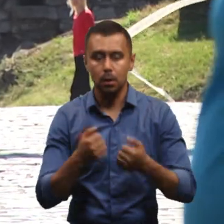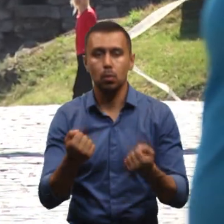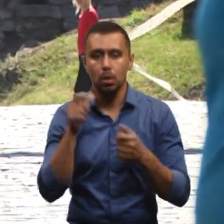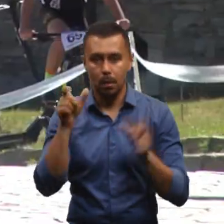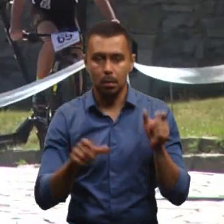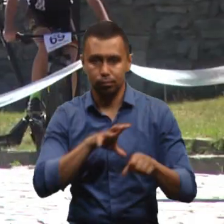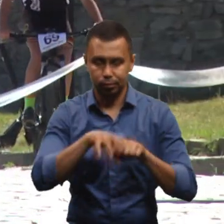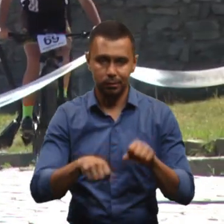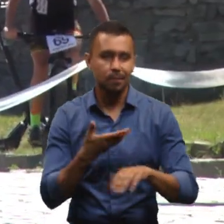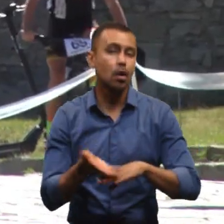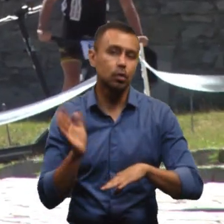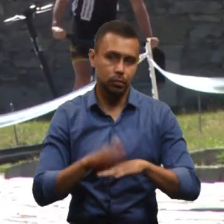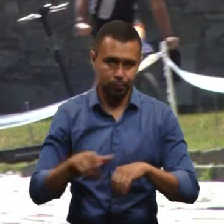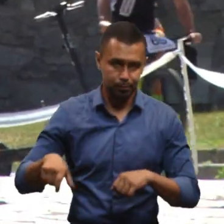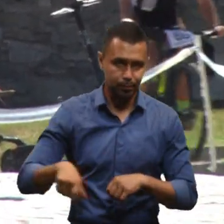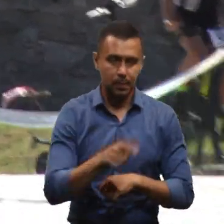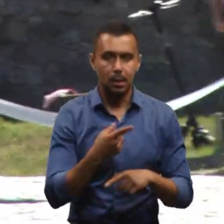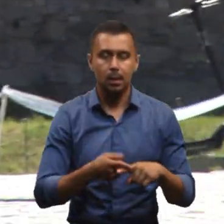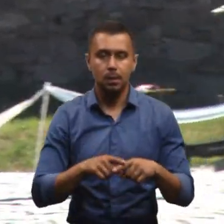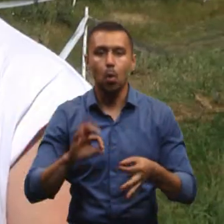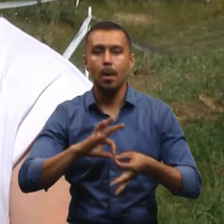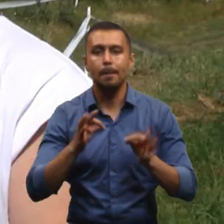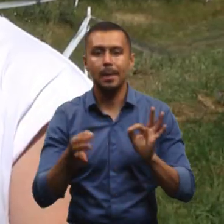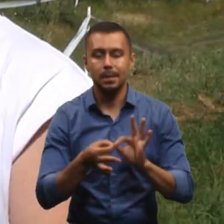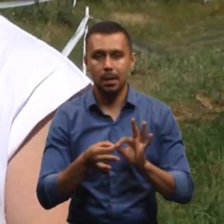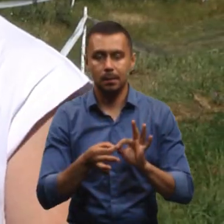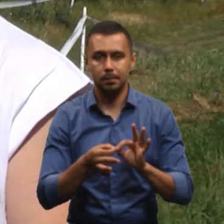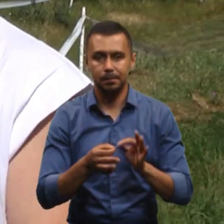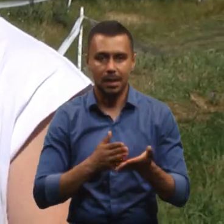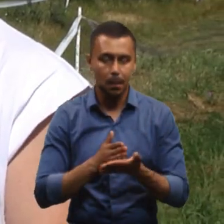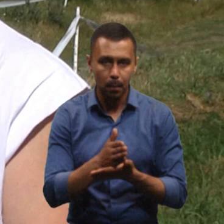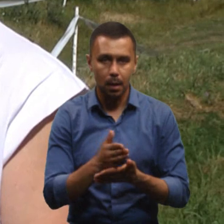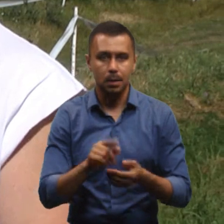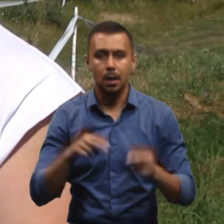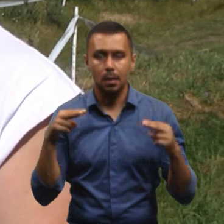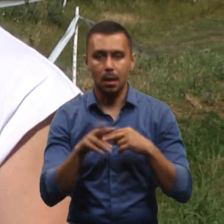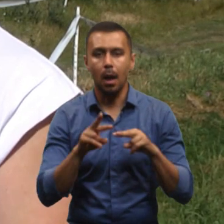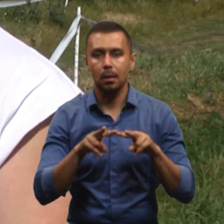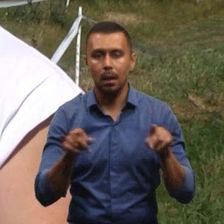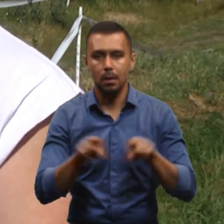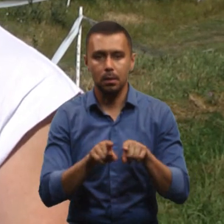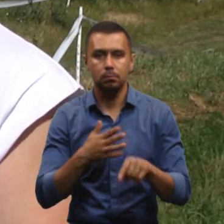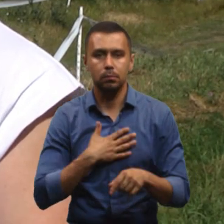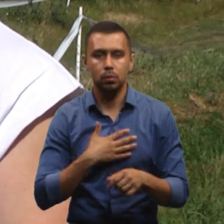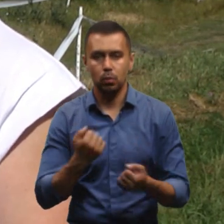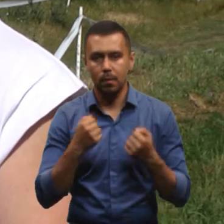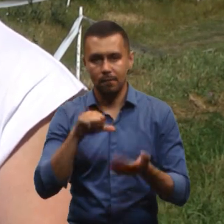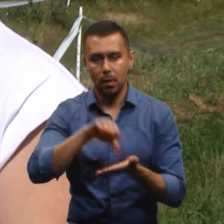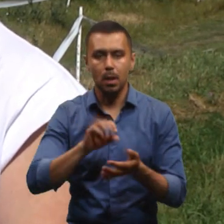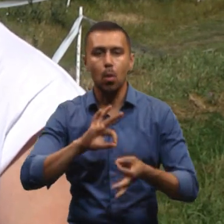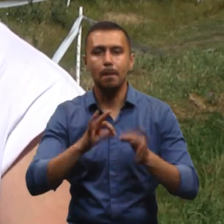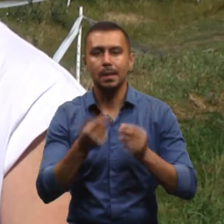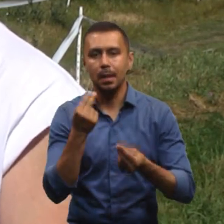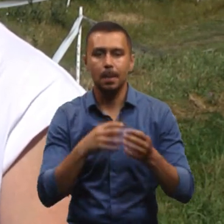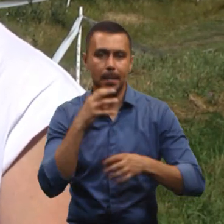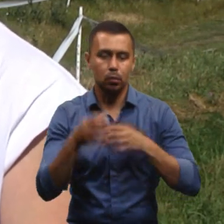спортсмени долають складніші шляхи. Це взагалі олімпійська дисципліна, і ця траса відповідає так, як наші спортсмени виступають на олімпійських